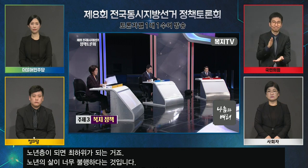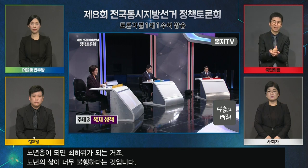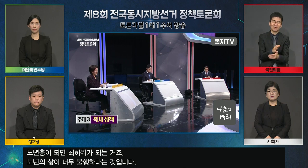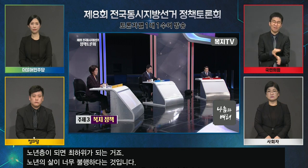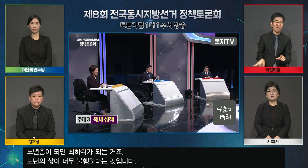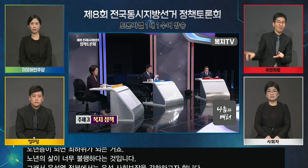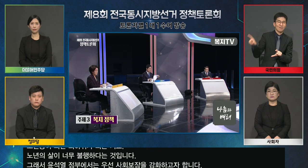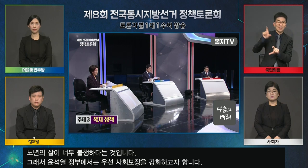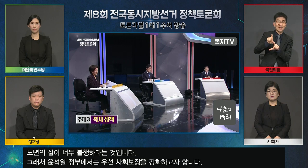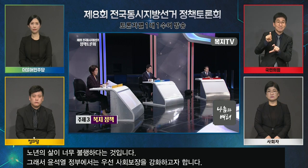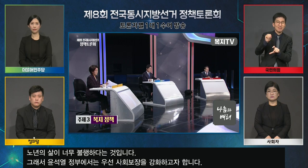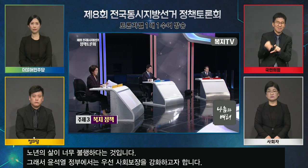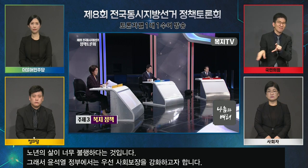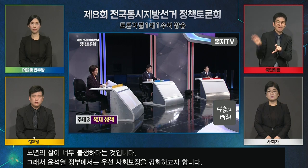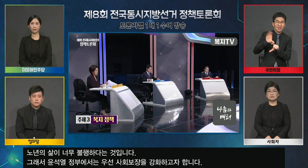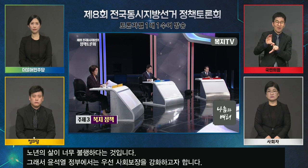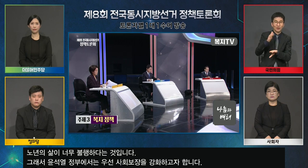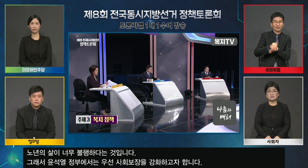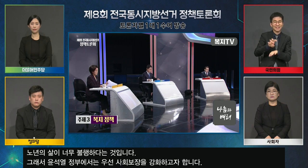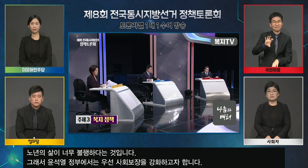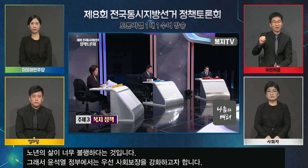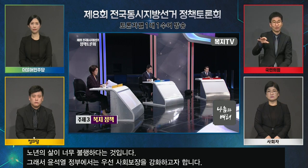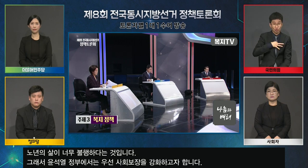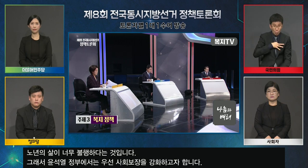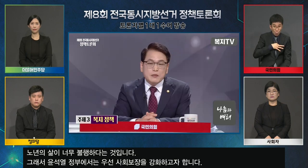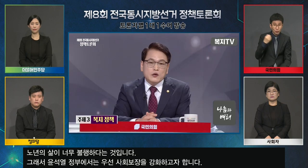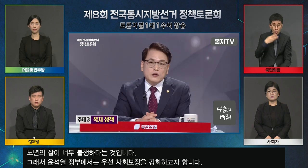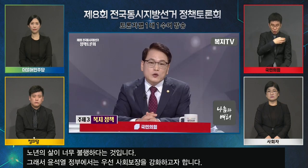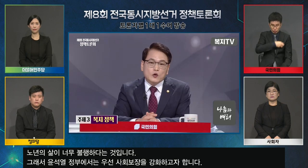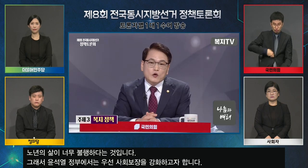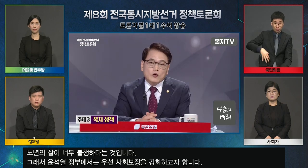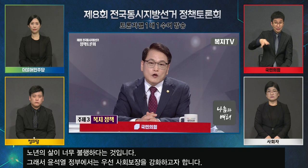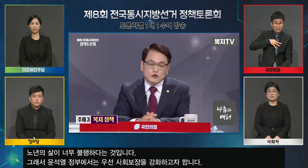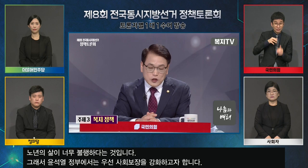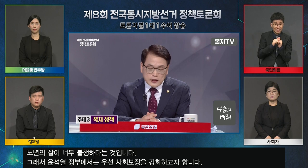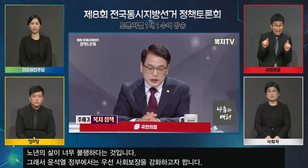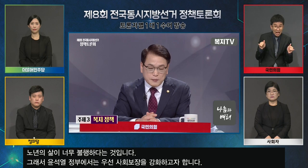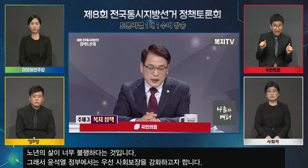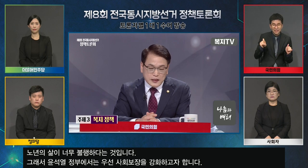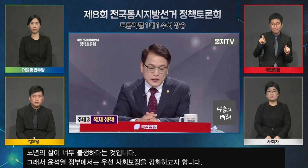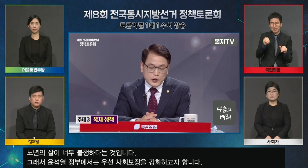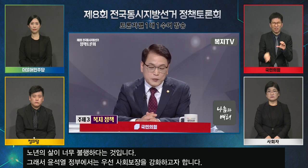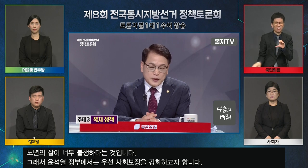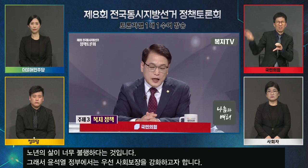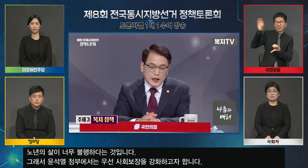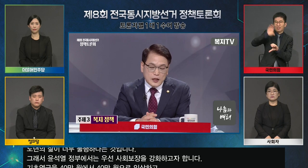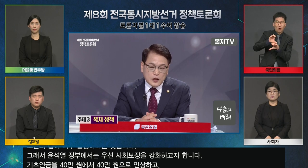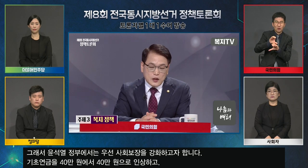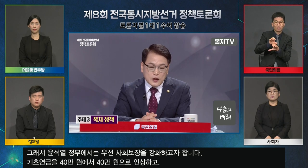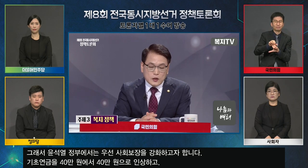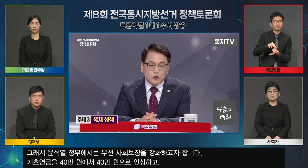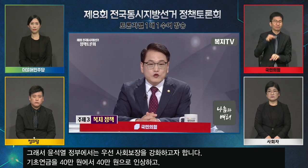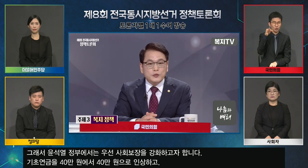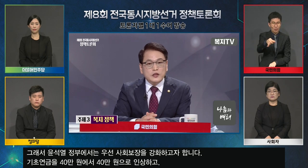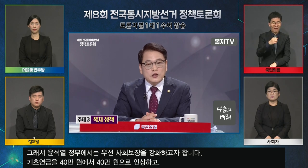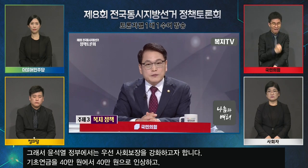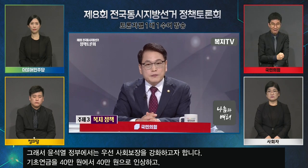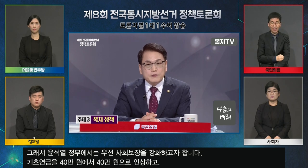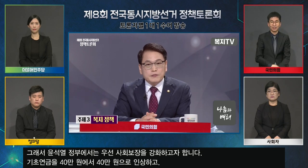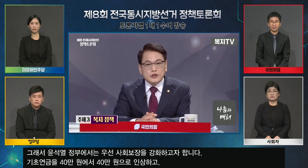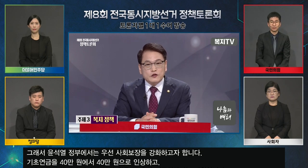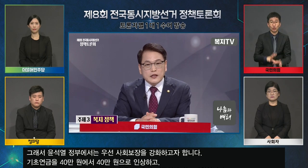특히 기초수급자 생계비 내에서는 10만 원을 또 추가 지급하겠다는 계획입니다. 또